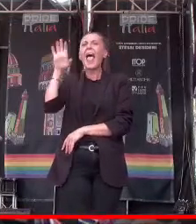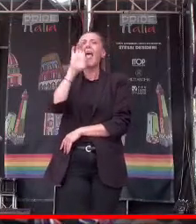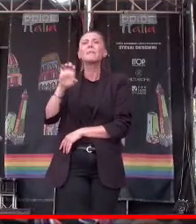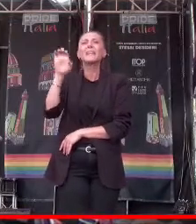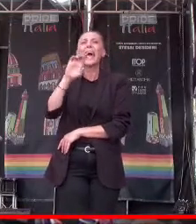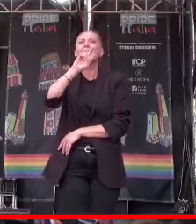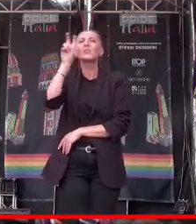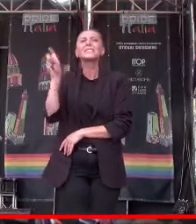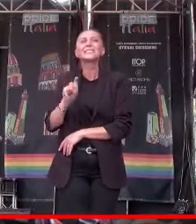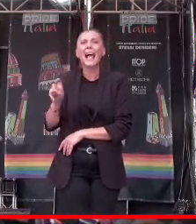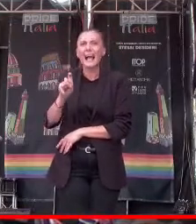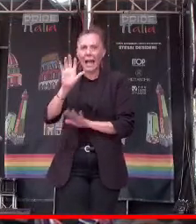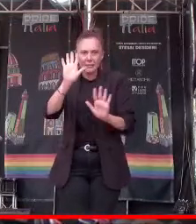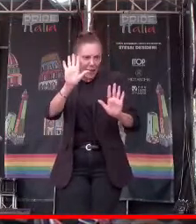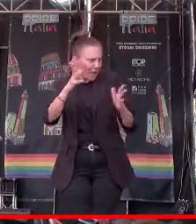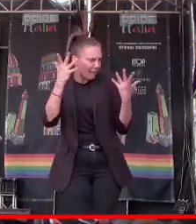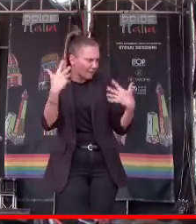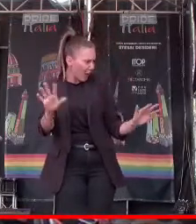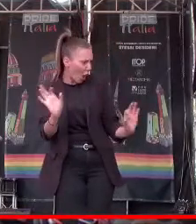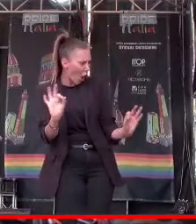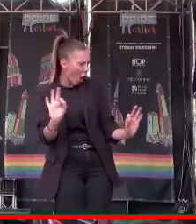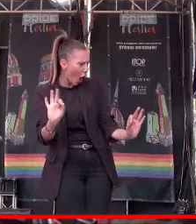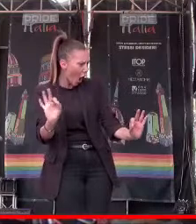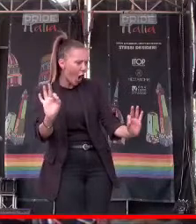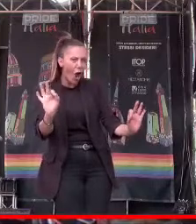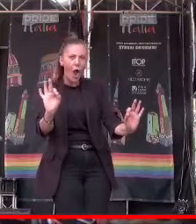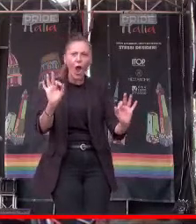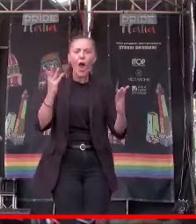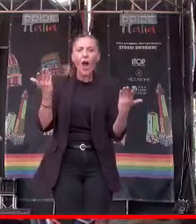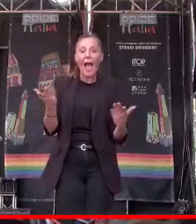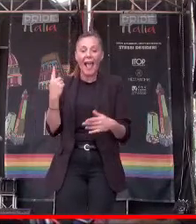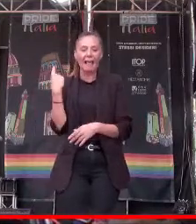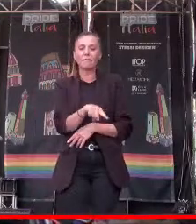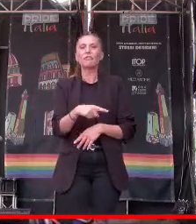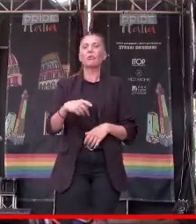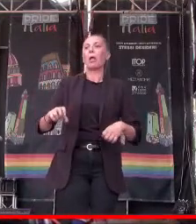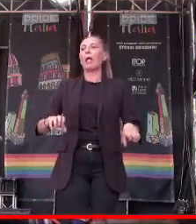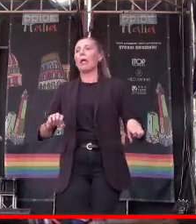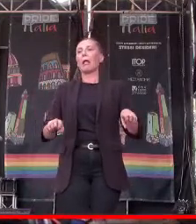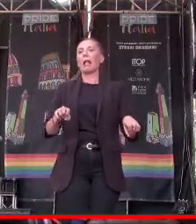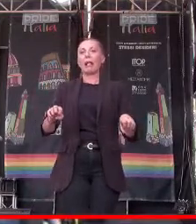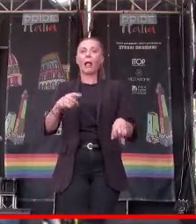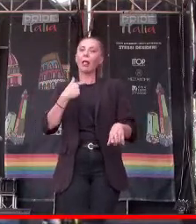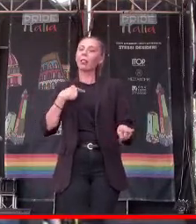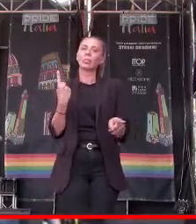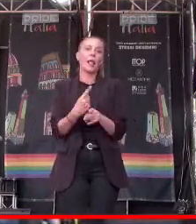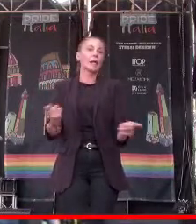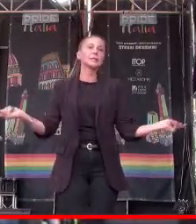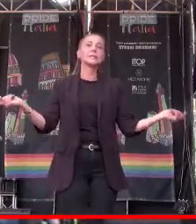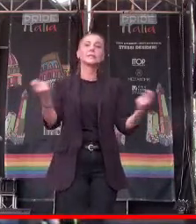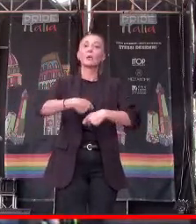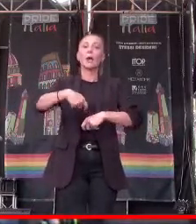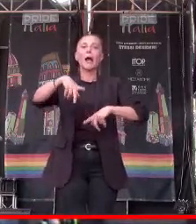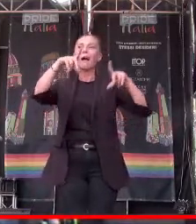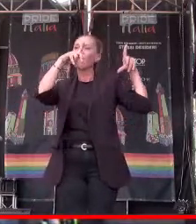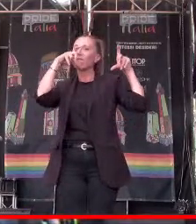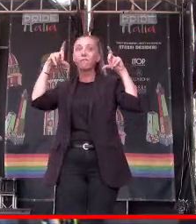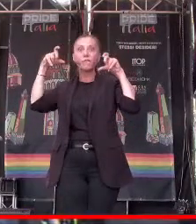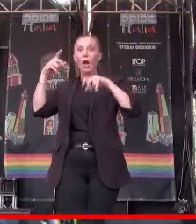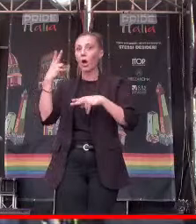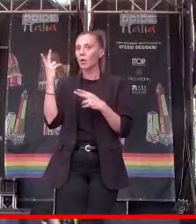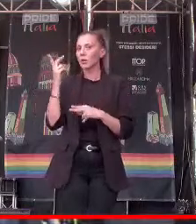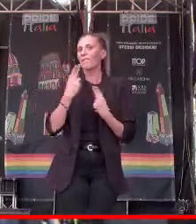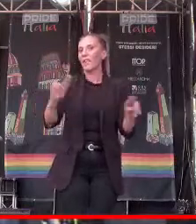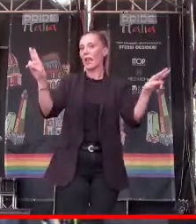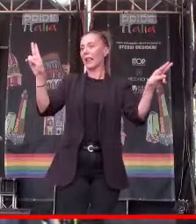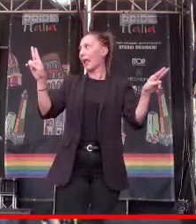Aiuto. Aspetta, non è finito. Come non è finito? Allora, il suo No, no, dai, io devo andare devo via. Devo sequestrare. Ragazzi, ero non si fa le foto. Soltanto per aprire il